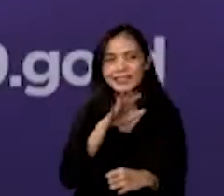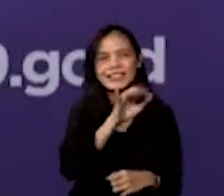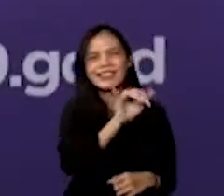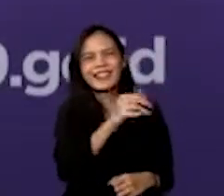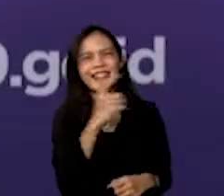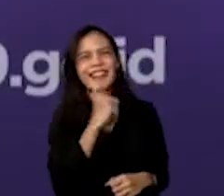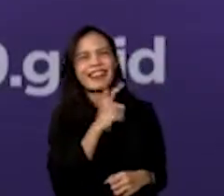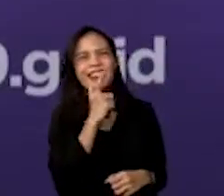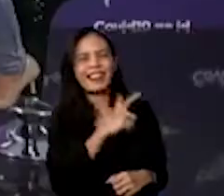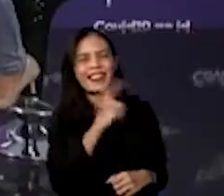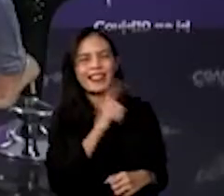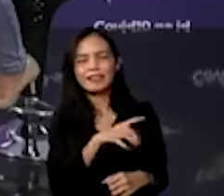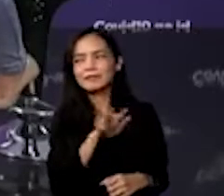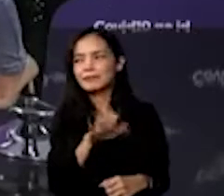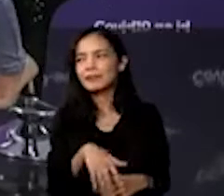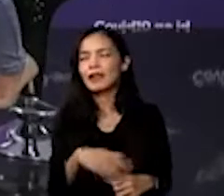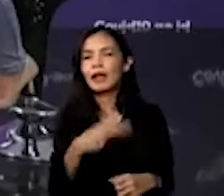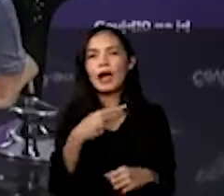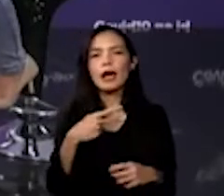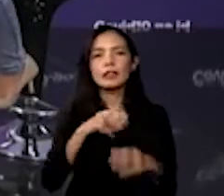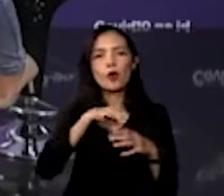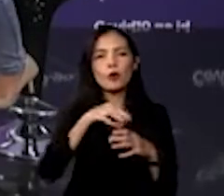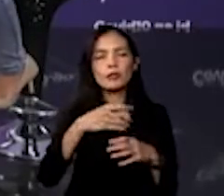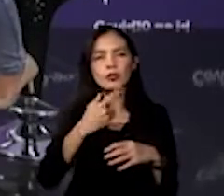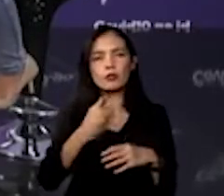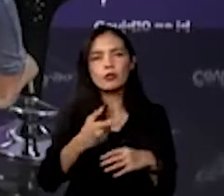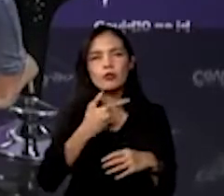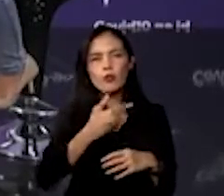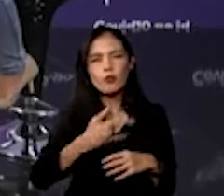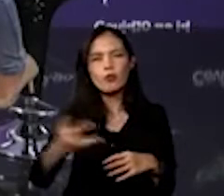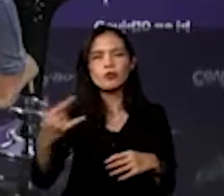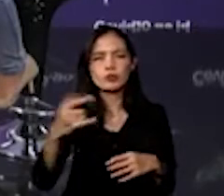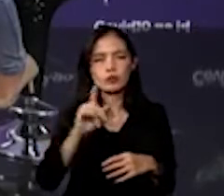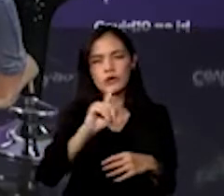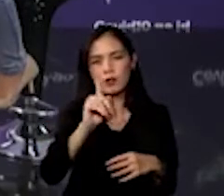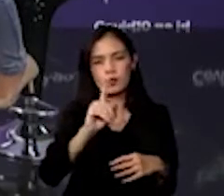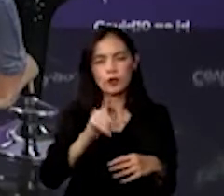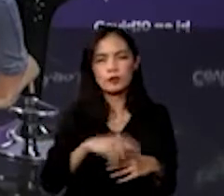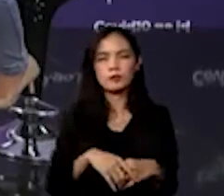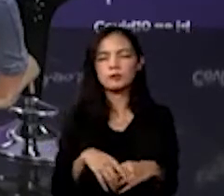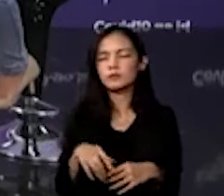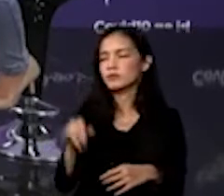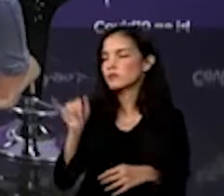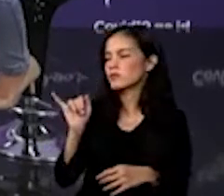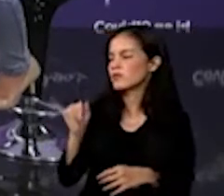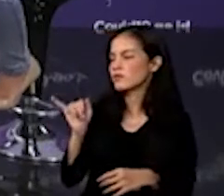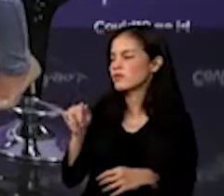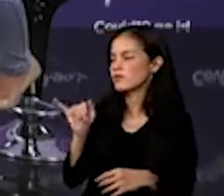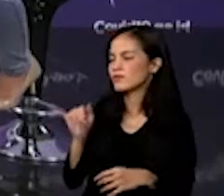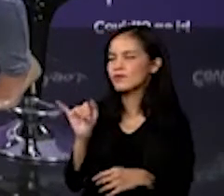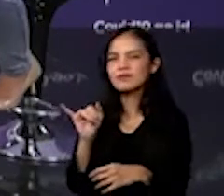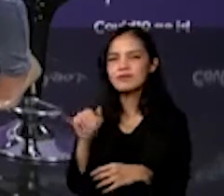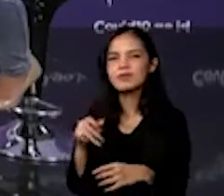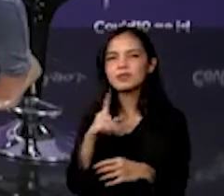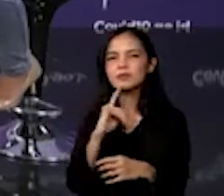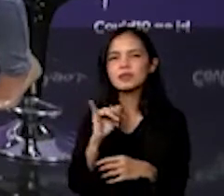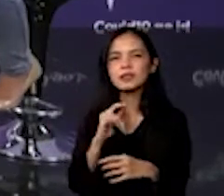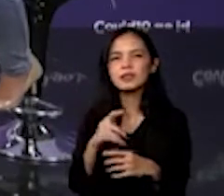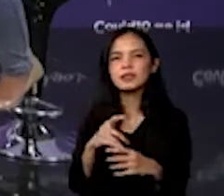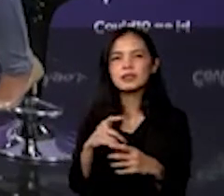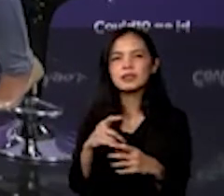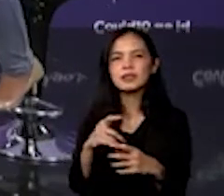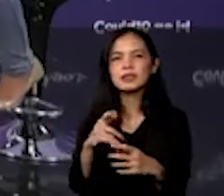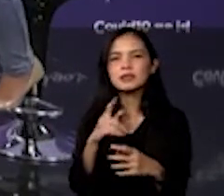oke artinya tidak boleh berlebihan gitu ya Dok Ya iya iya iya oke nah itu menemukan inspirasi salah satunya seperti itu kalau Idris